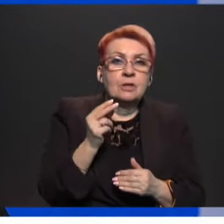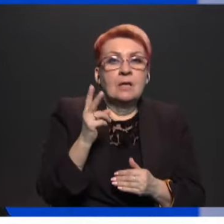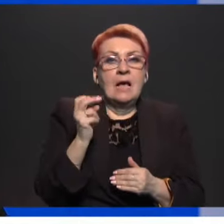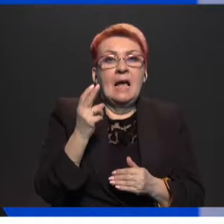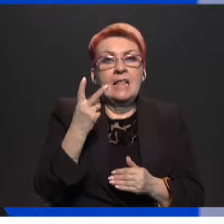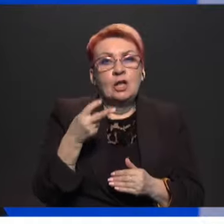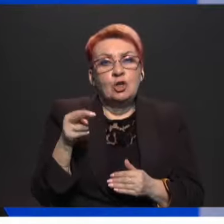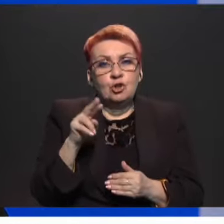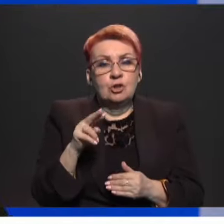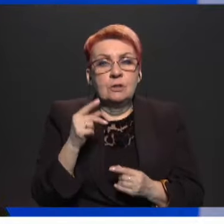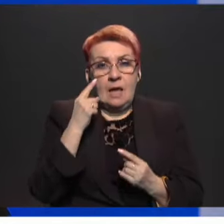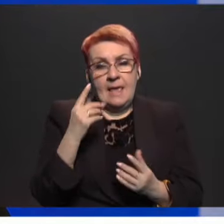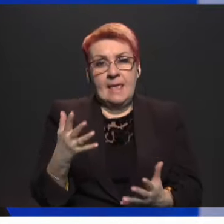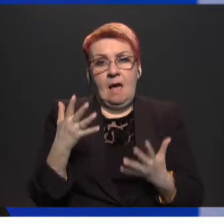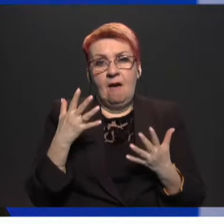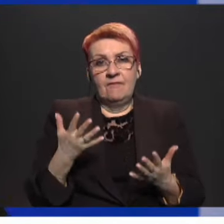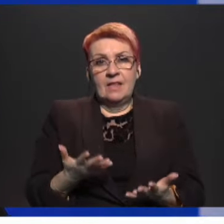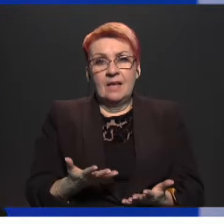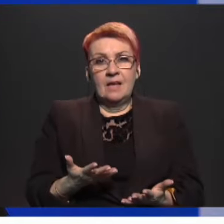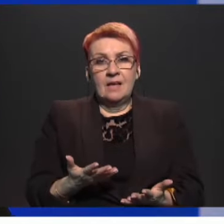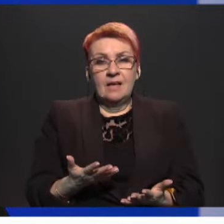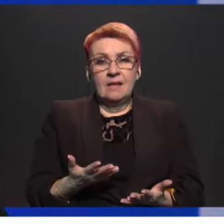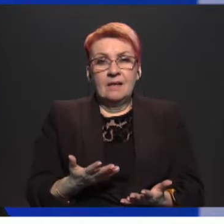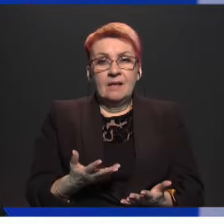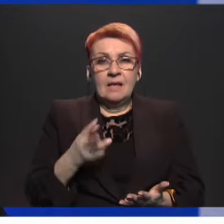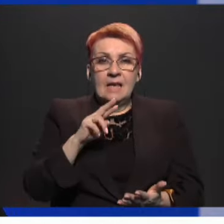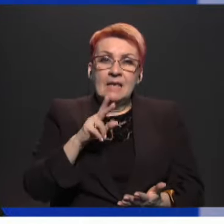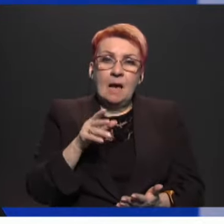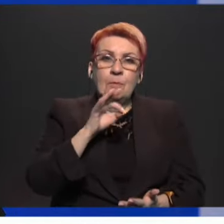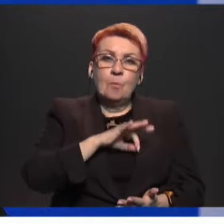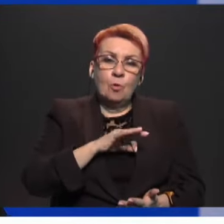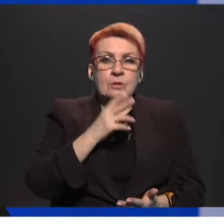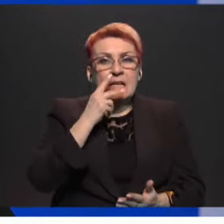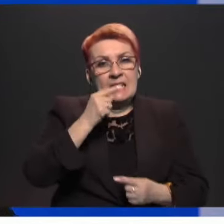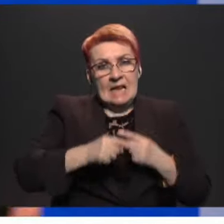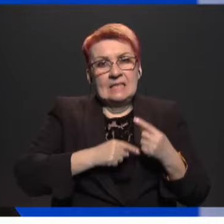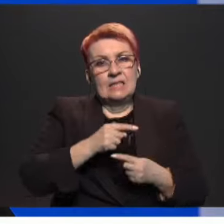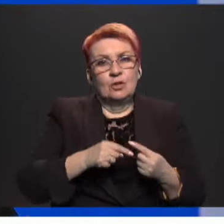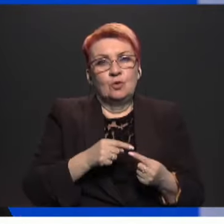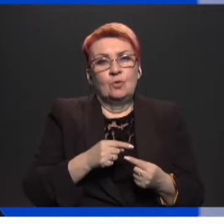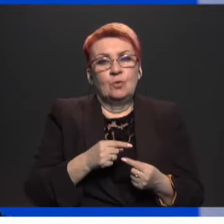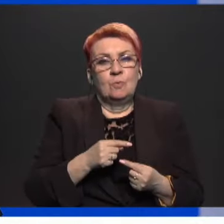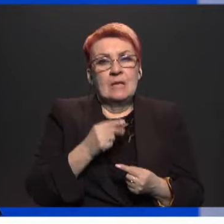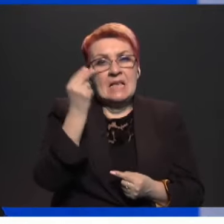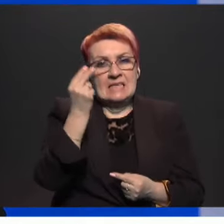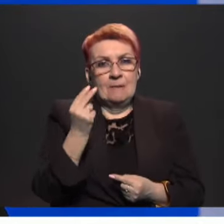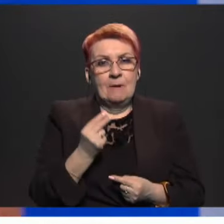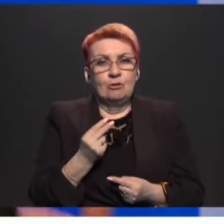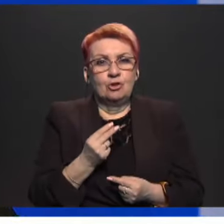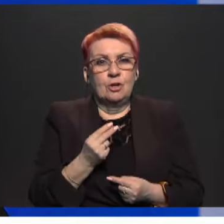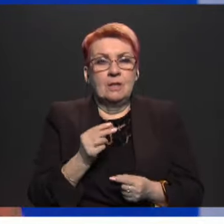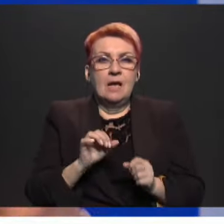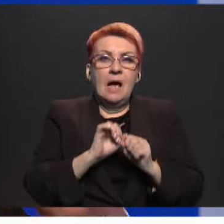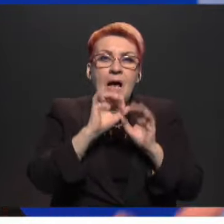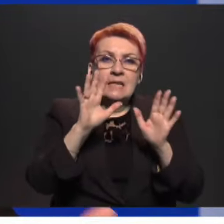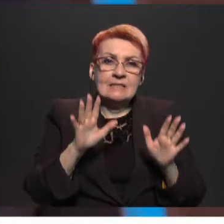общем-то, достаточно явное. Но, несмотря на это, я бы все-таки пользовался традиционными каноническими изображениями,